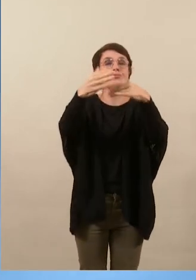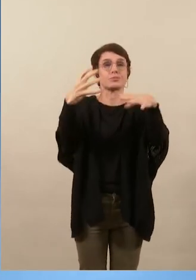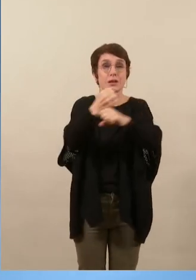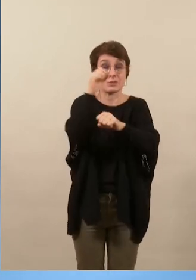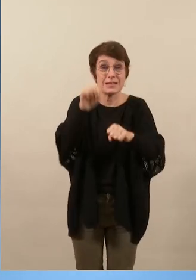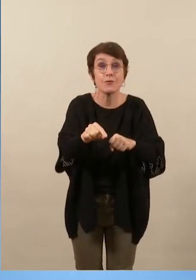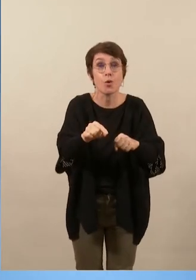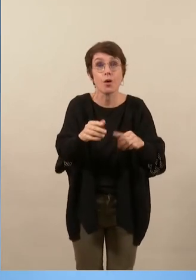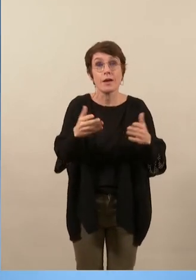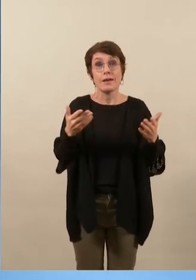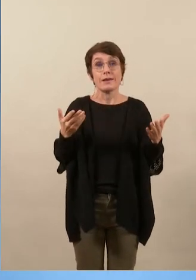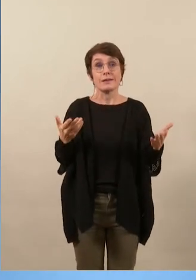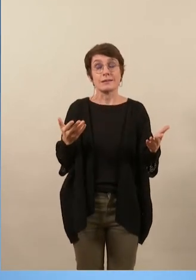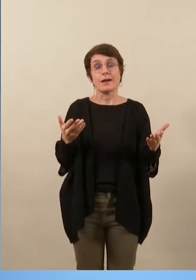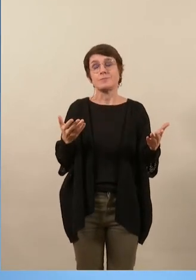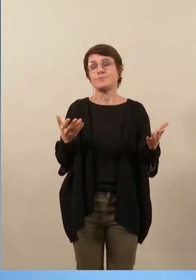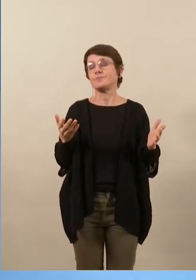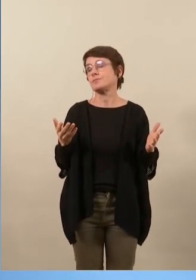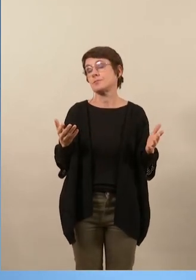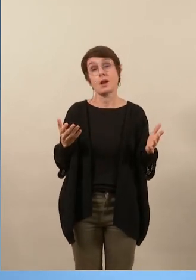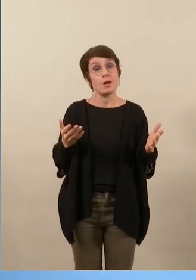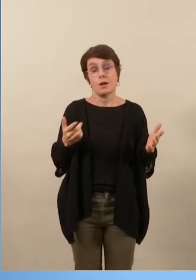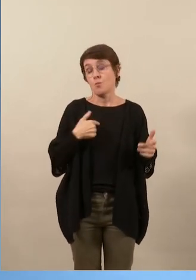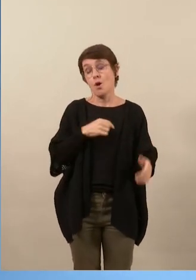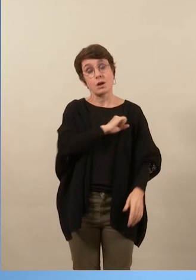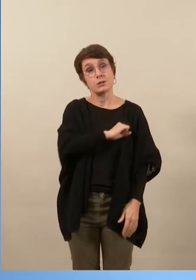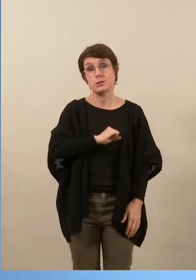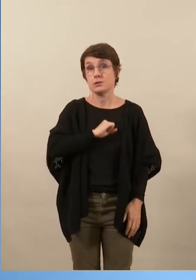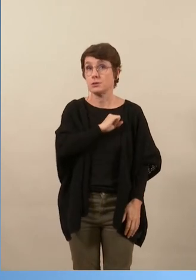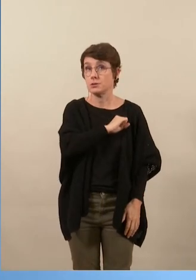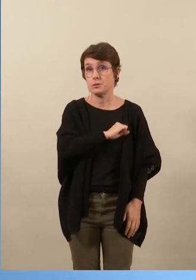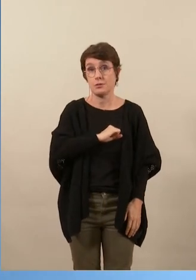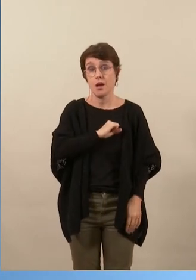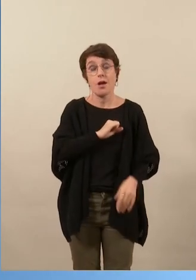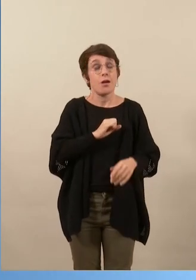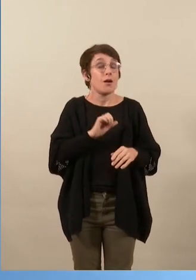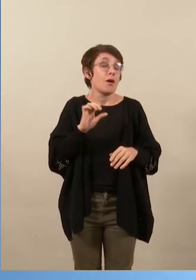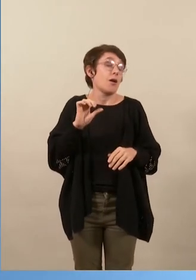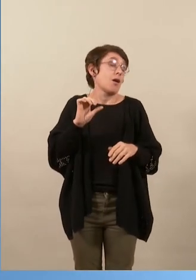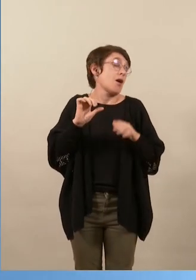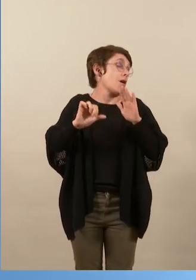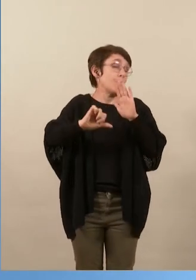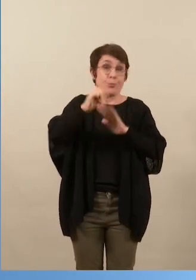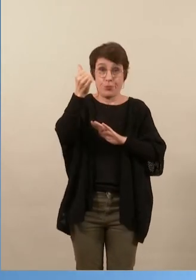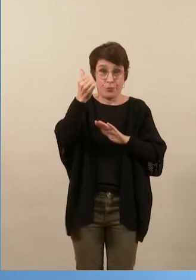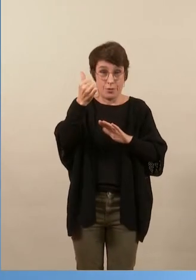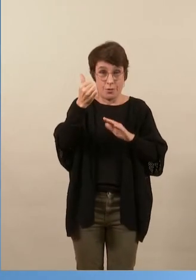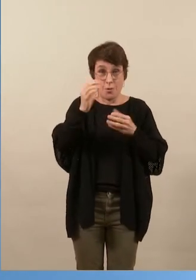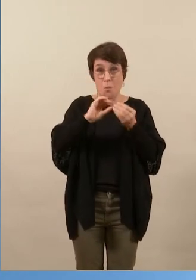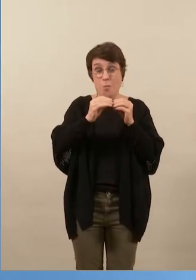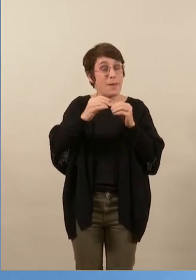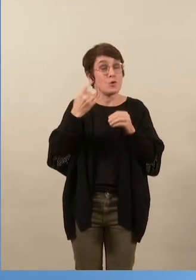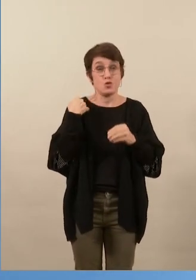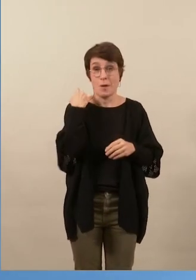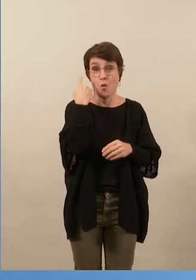sont d'abord je suis désolé de le dire qui sont d'abord des défis financiers